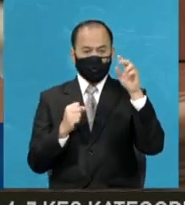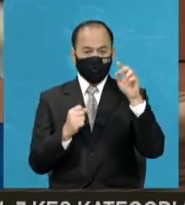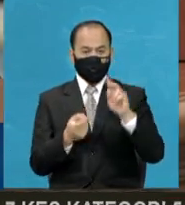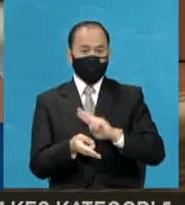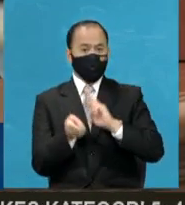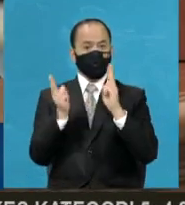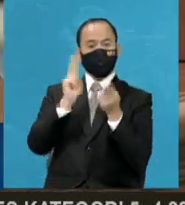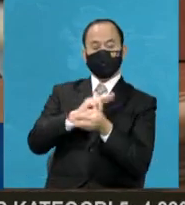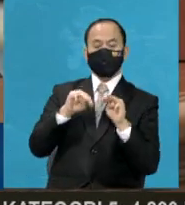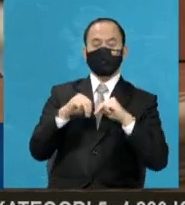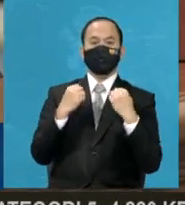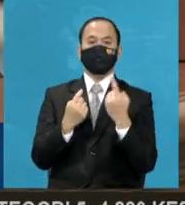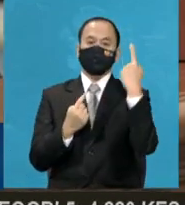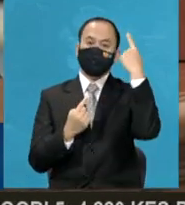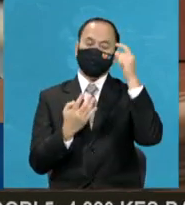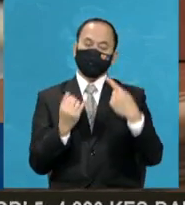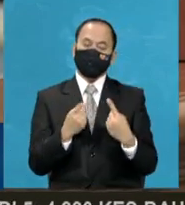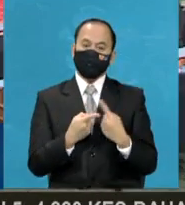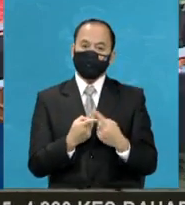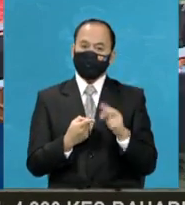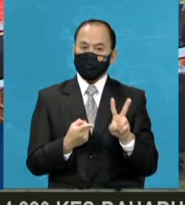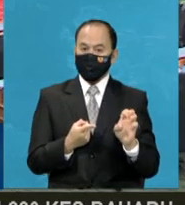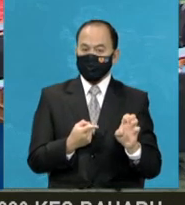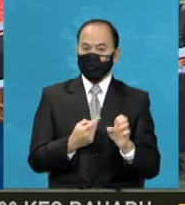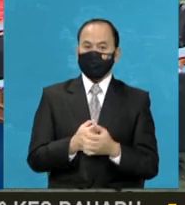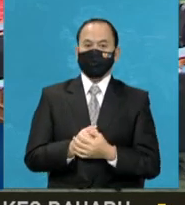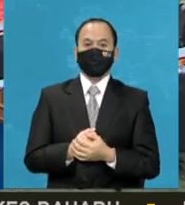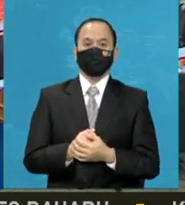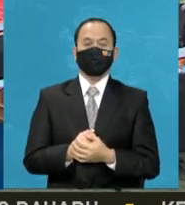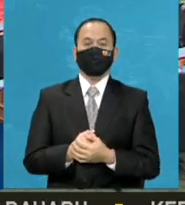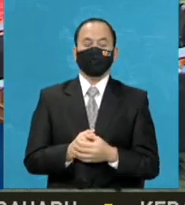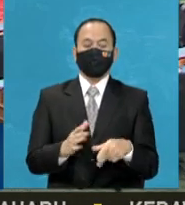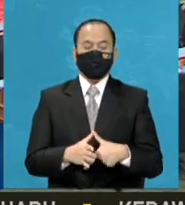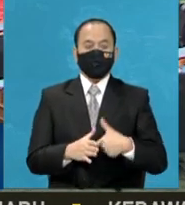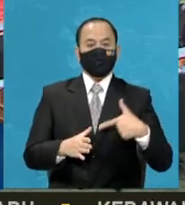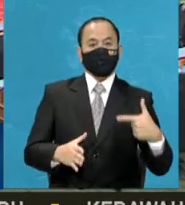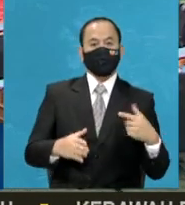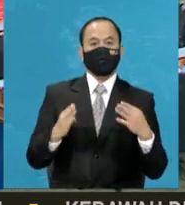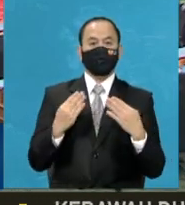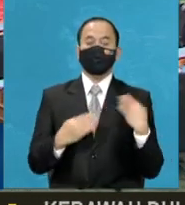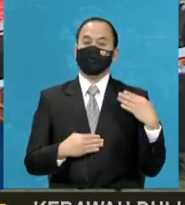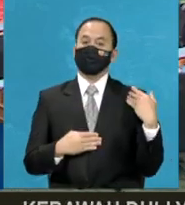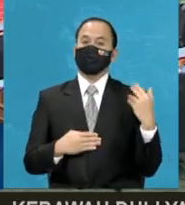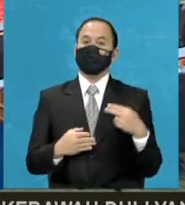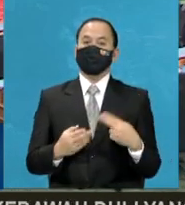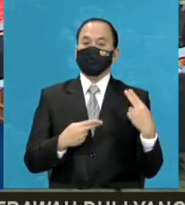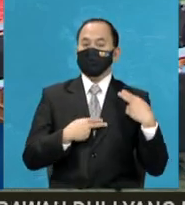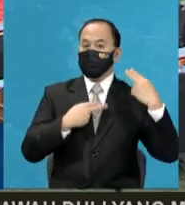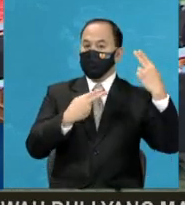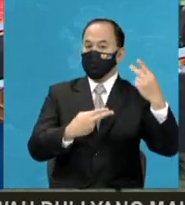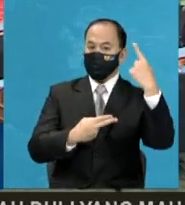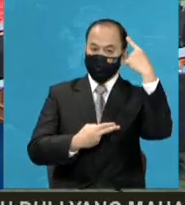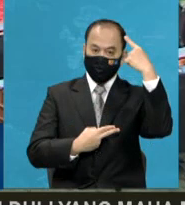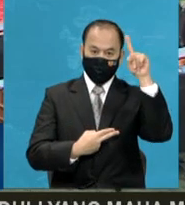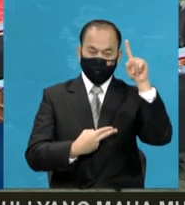ke arah masyarakat yang positif dan mandiri strategi ketiga melahirkan beliau harapan yang berwawasan sebagai